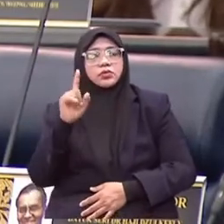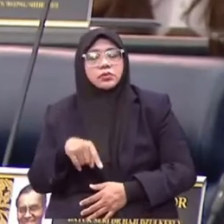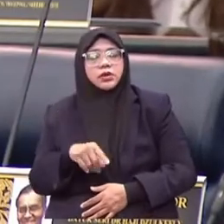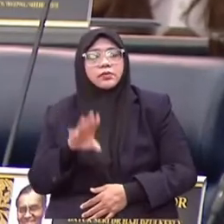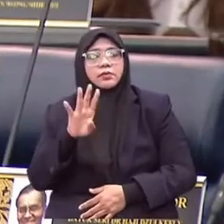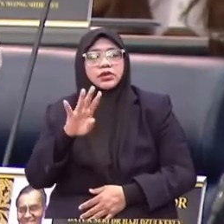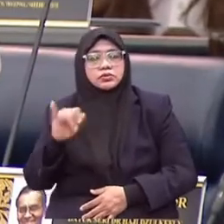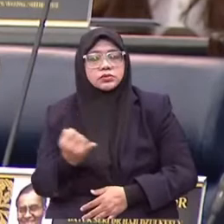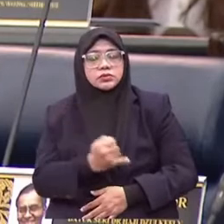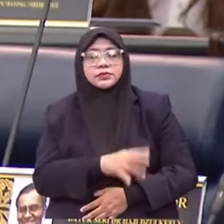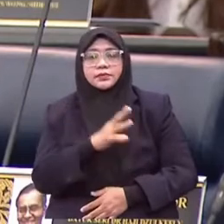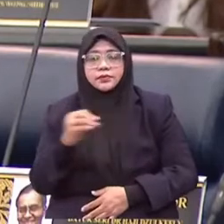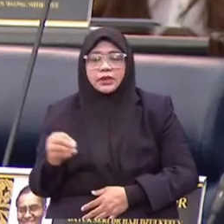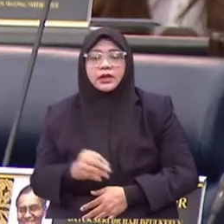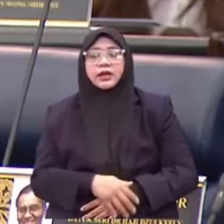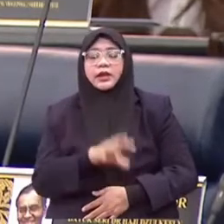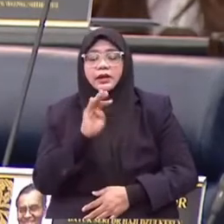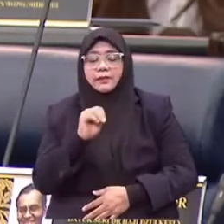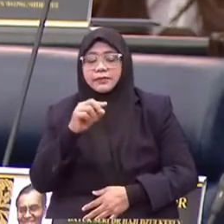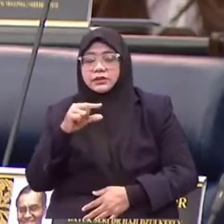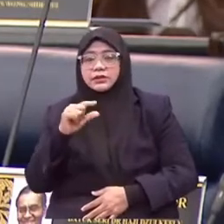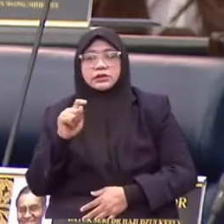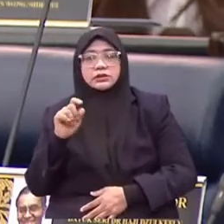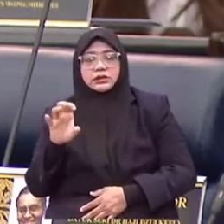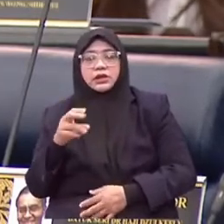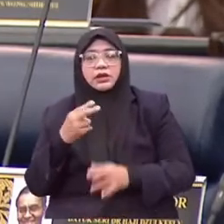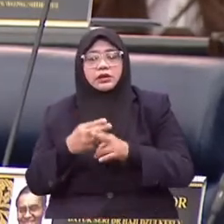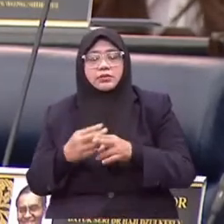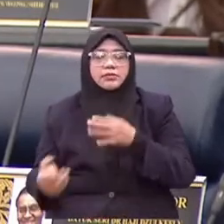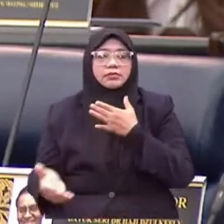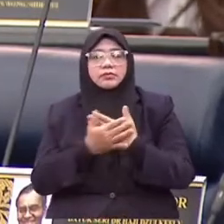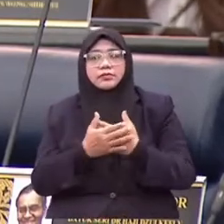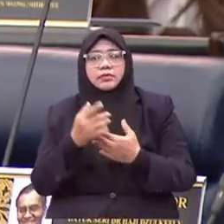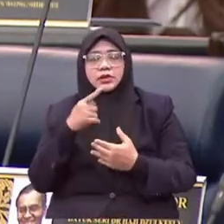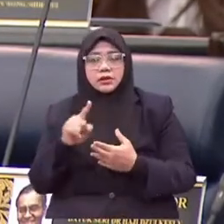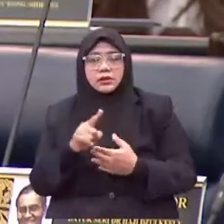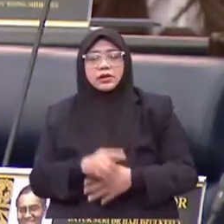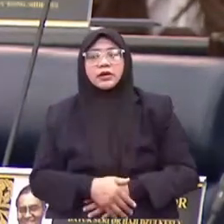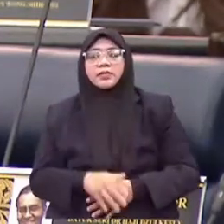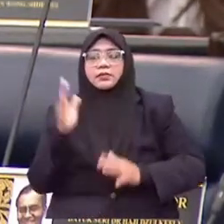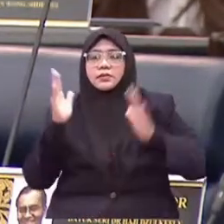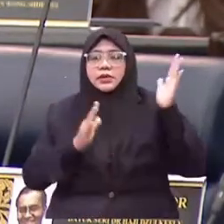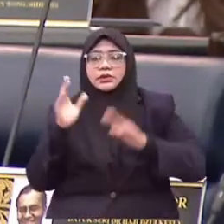4 juta Ringgit m3g telepon Cici nama semula dari Malaysia